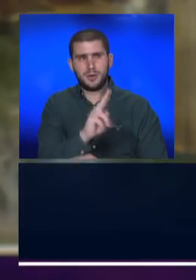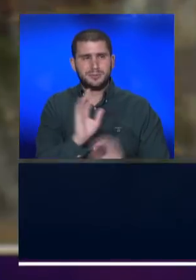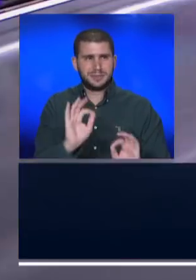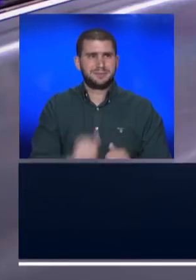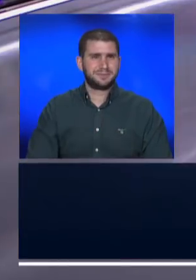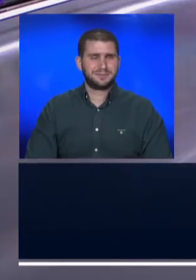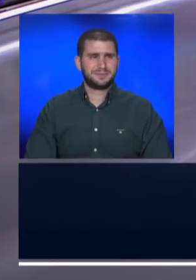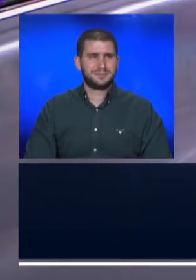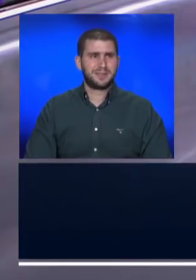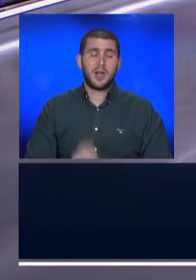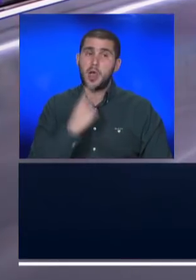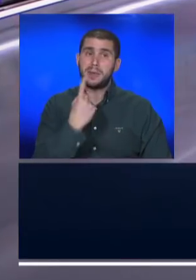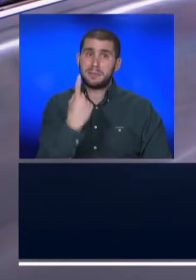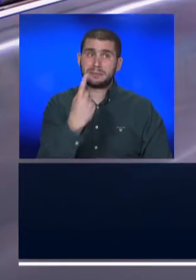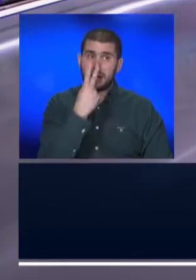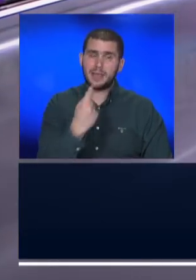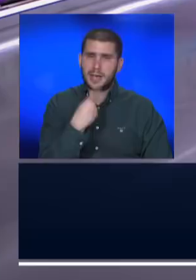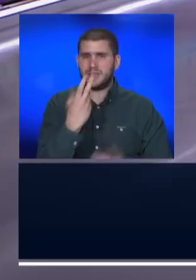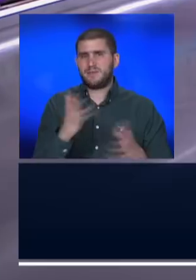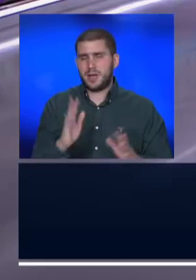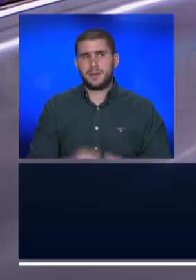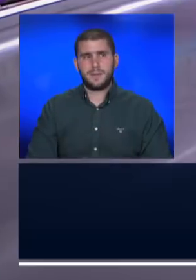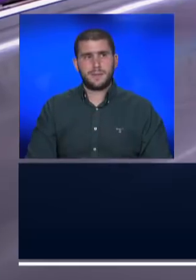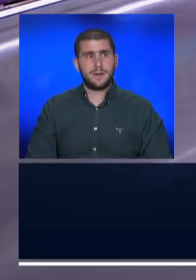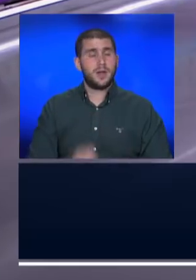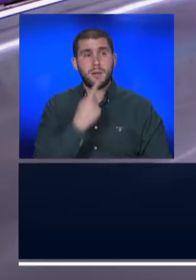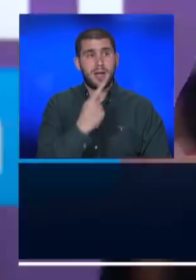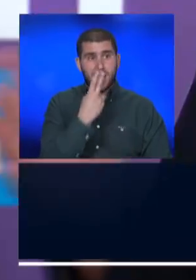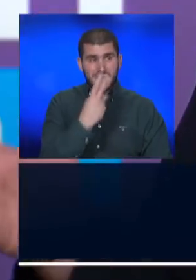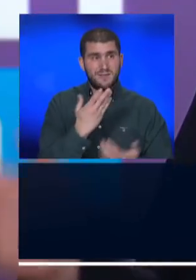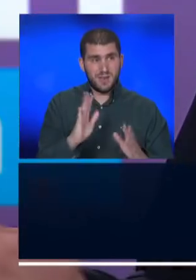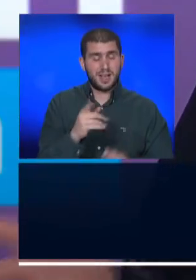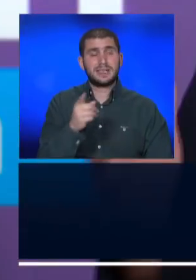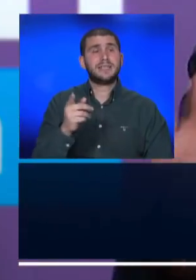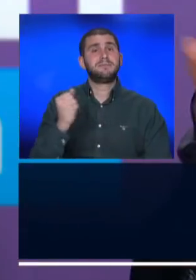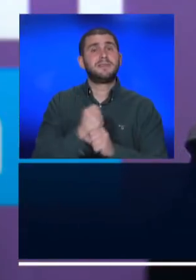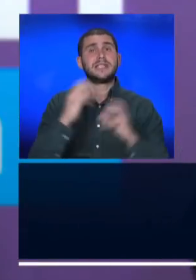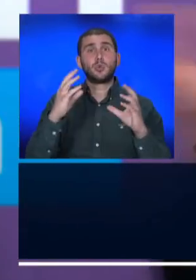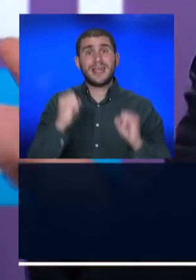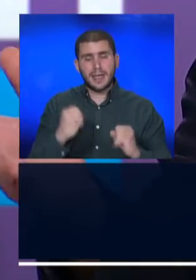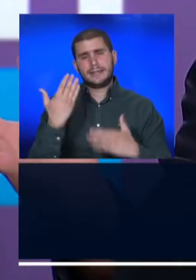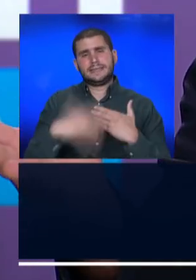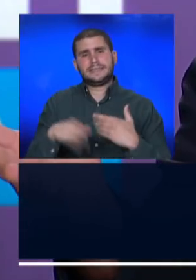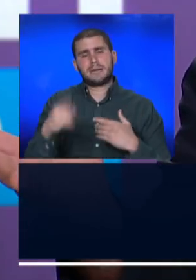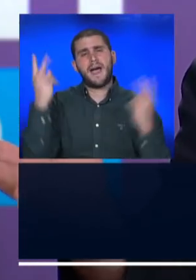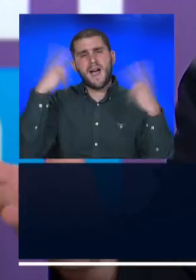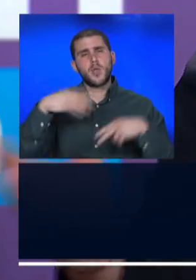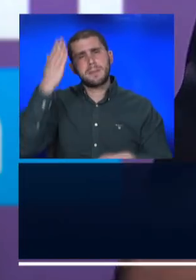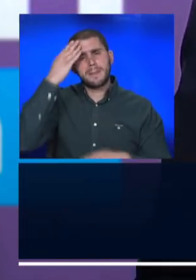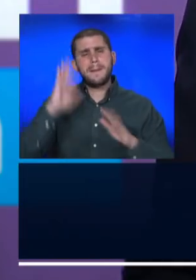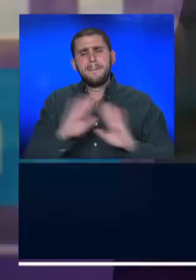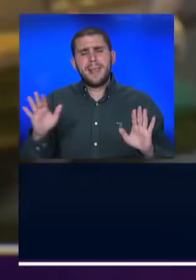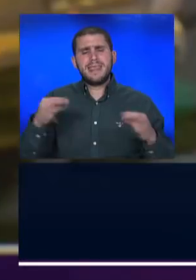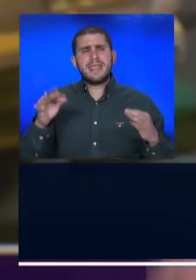ראית. אני ראיתי. לא, אומר, אמר עכשיו אני ראיתי. צוק איתן הסתיים בסוף בהבנות בעל פה. בלי נייר שהסכימו עליו. הסתיים בנייר